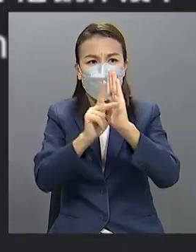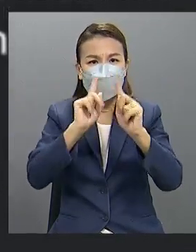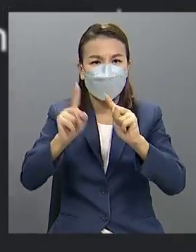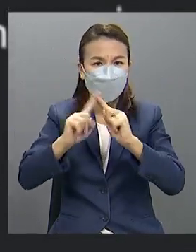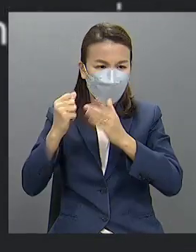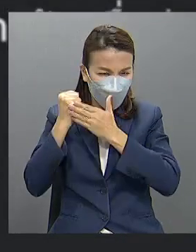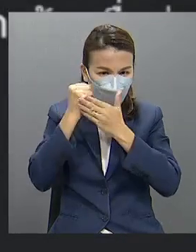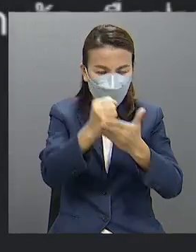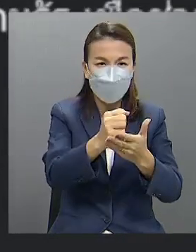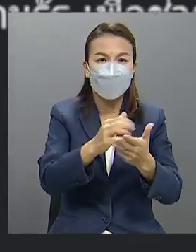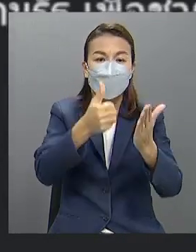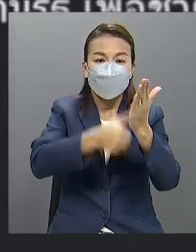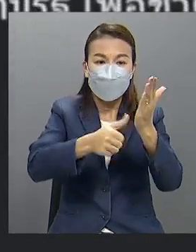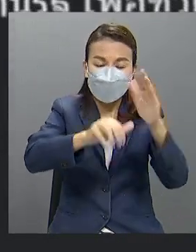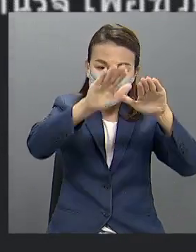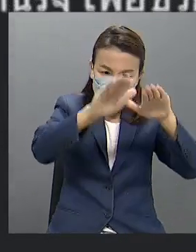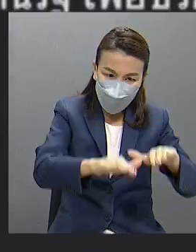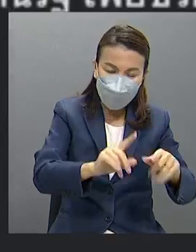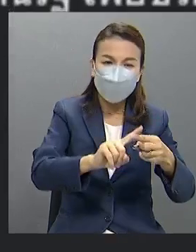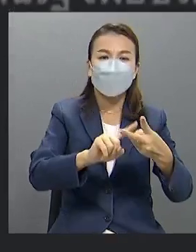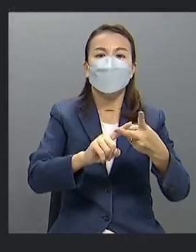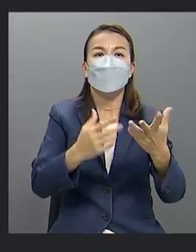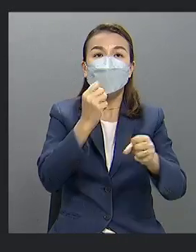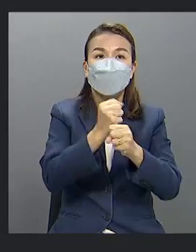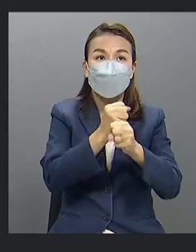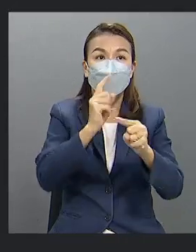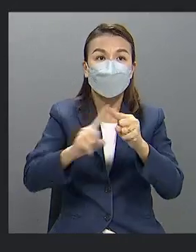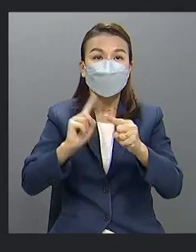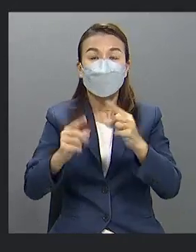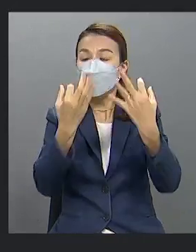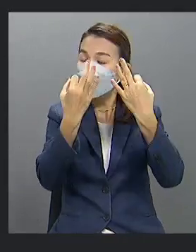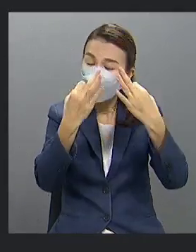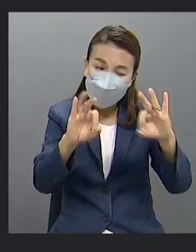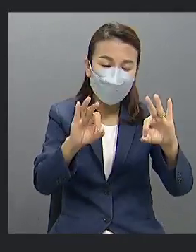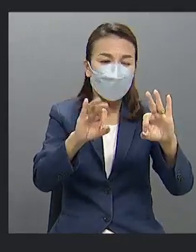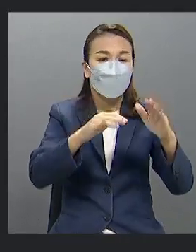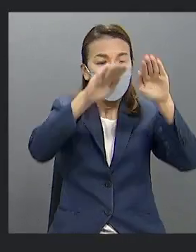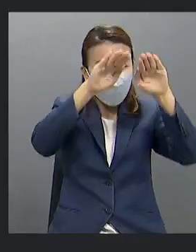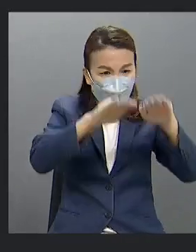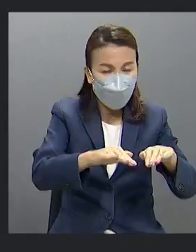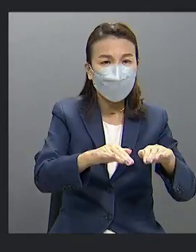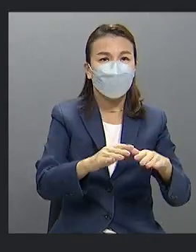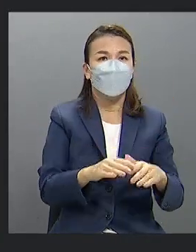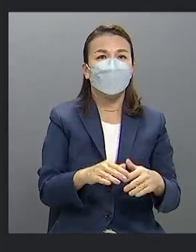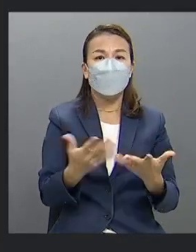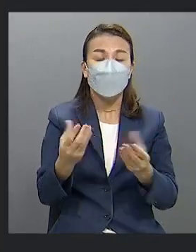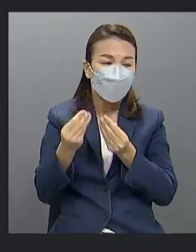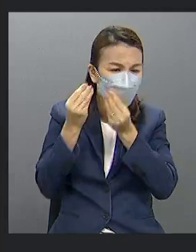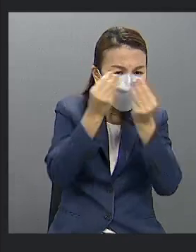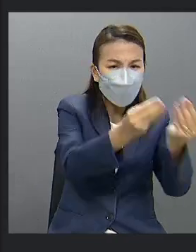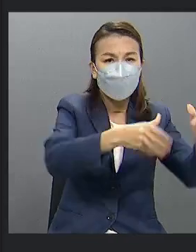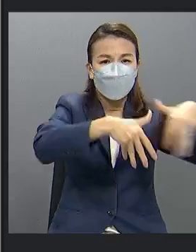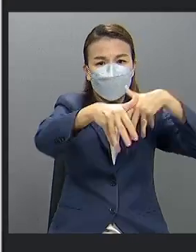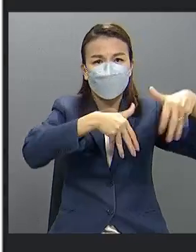าษีนำเข้าหรือว่าลดราคาทำแคมเปญลดแลกแจกแถมหรือกระทั่งลงทะเบียนแจกเพื่อเป็นการช่วยประชาชนในช่วงแรกๆไ